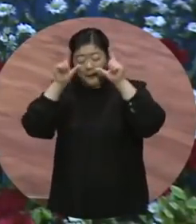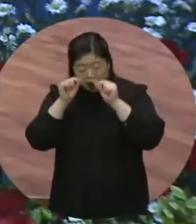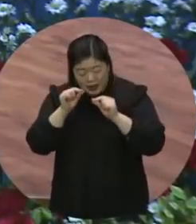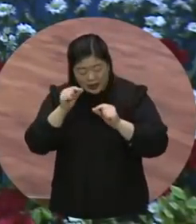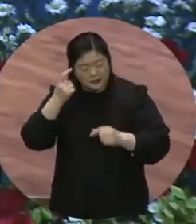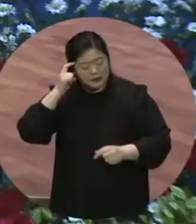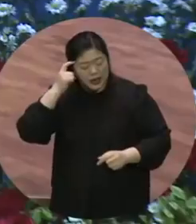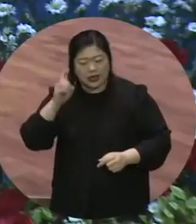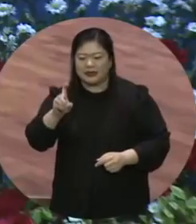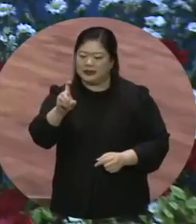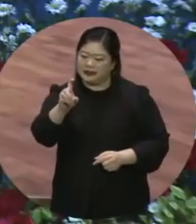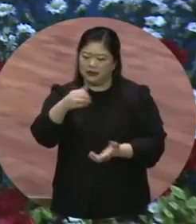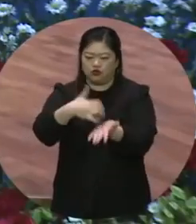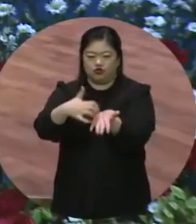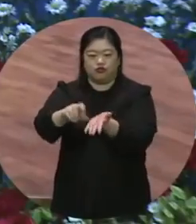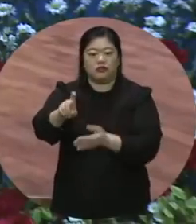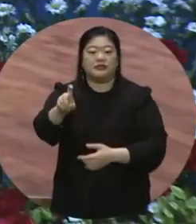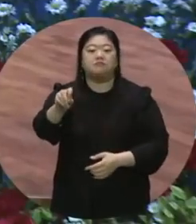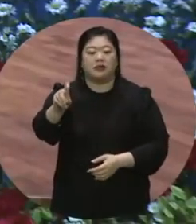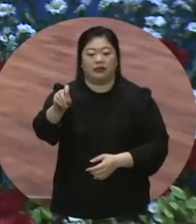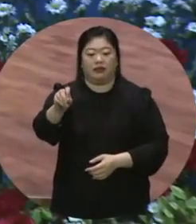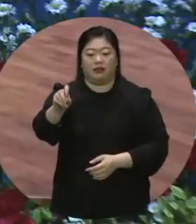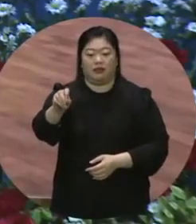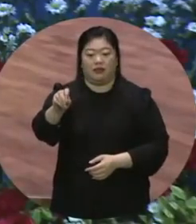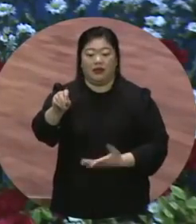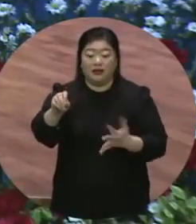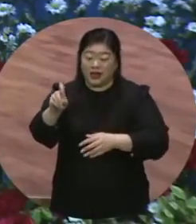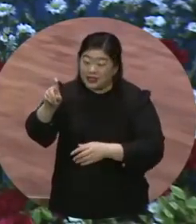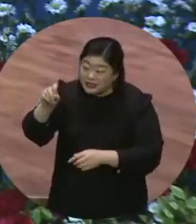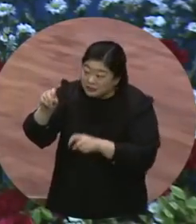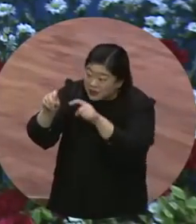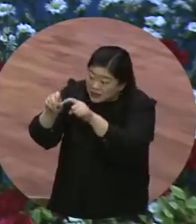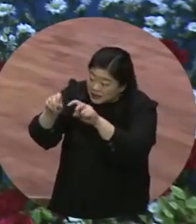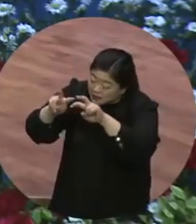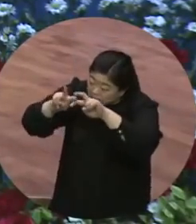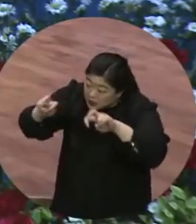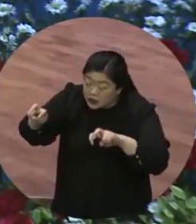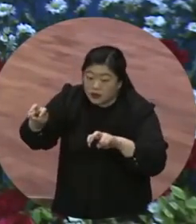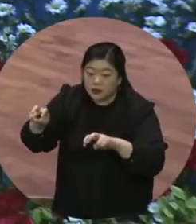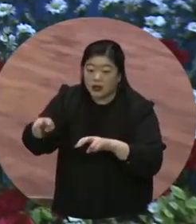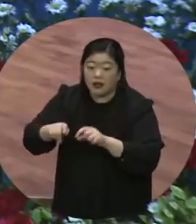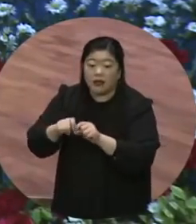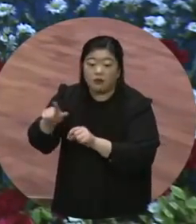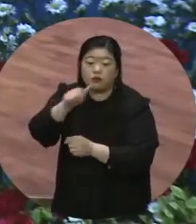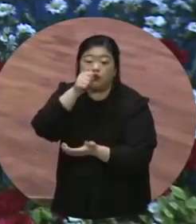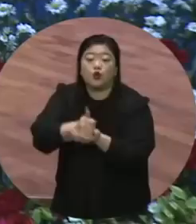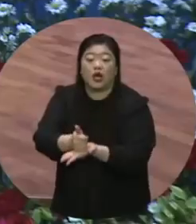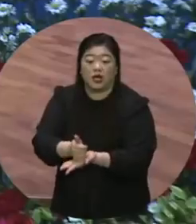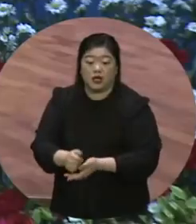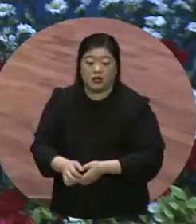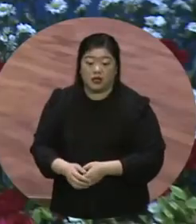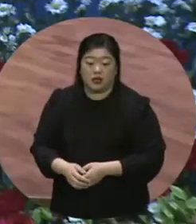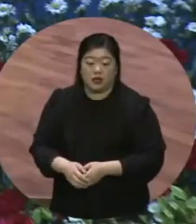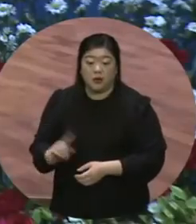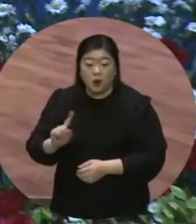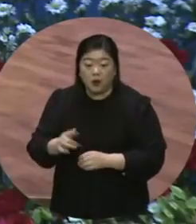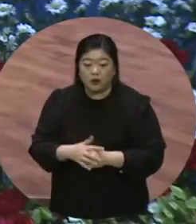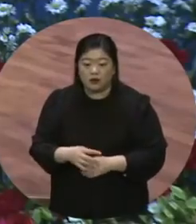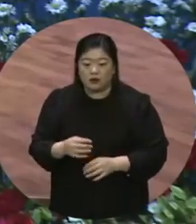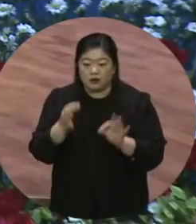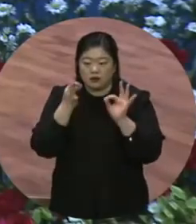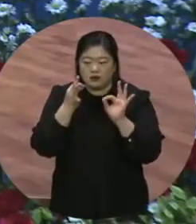99.9% 죄라 그랬어. 죄 아닌 사람 아무도 없어. 성경은 뭐냐? 눈 홀리는 것도 죄, 눈 홀치는 것도 죄라